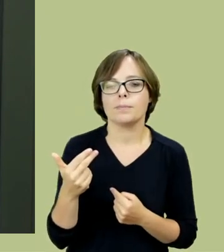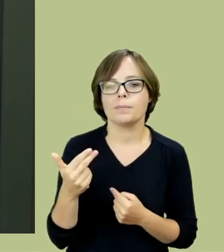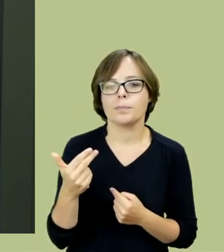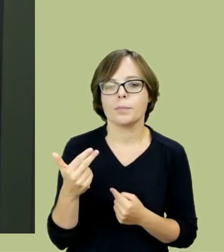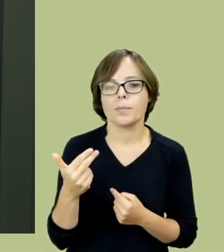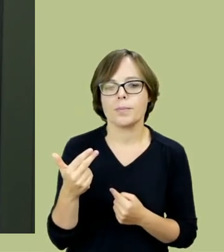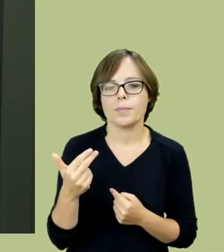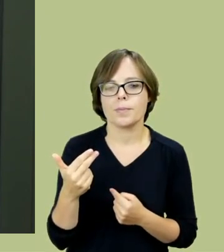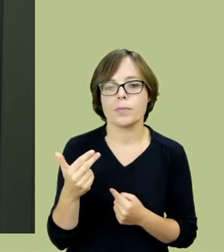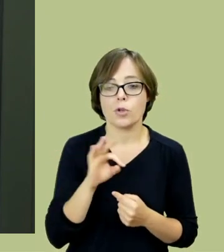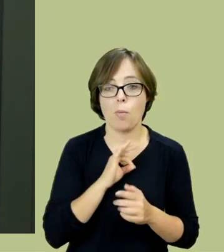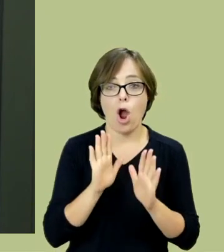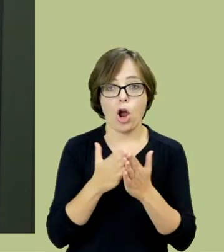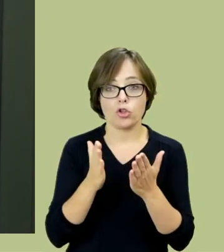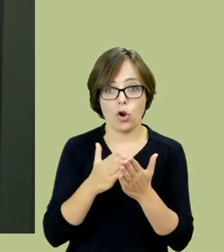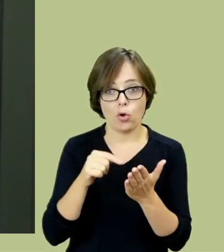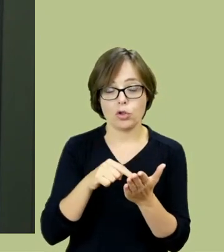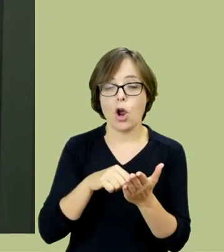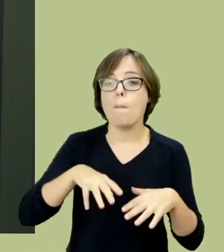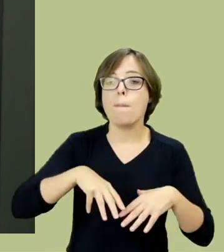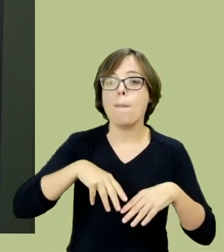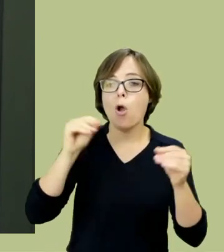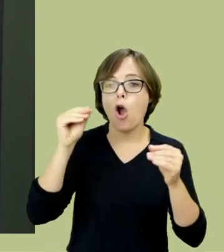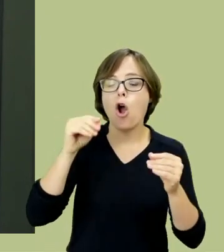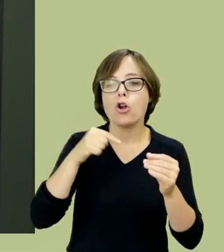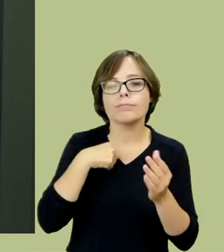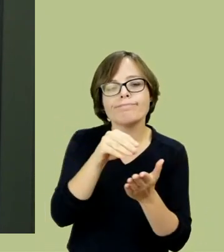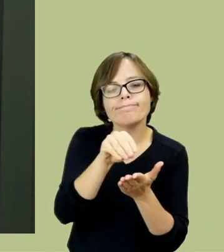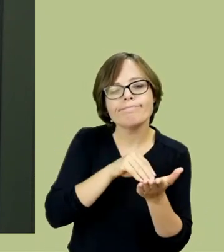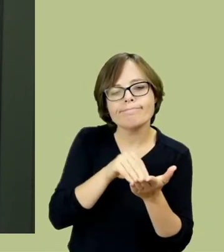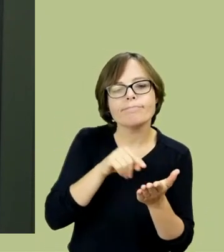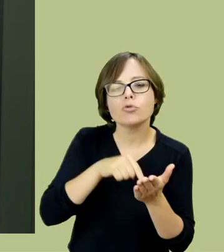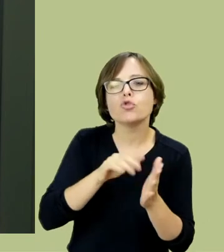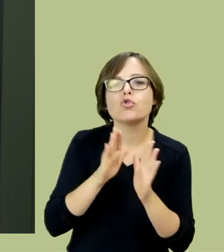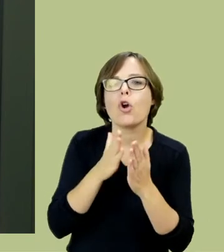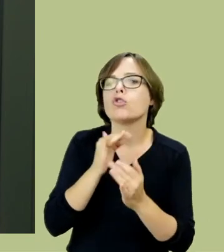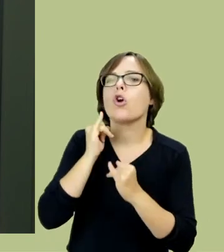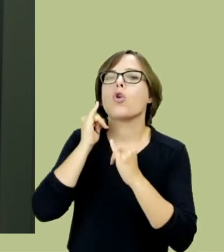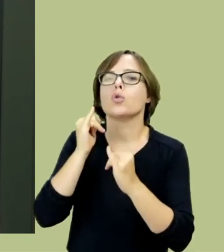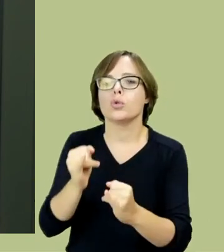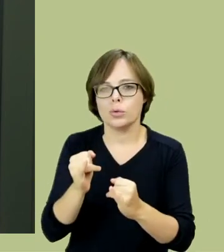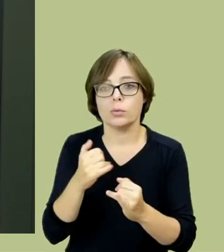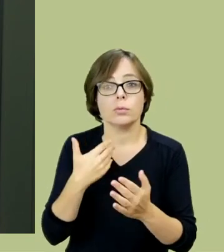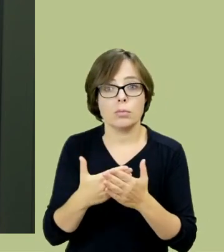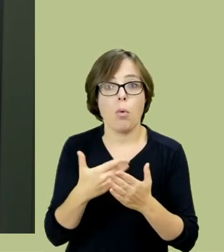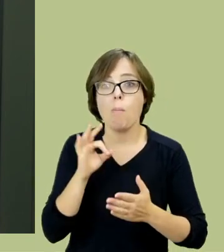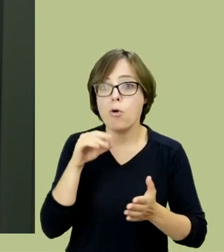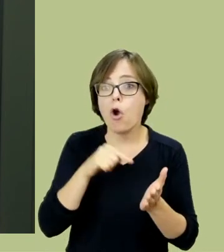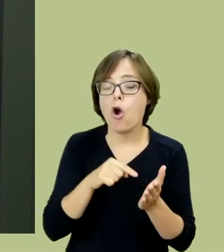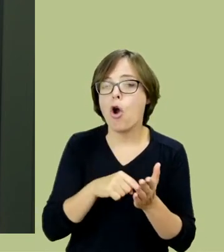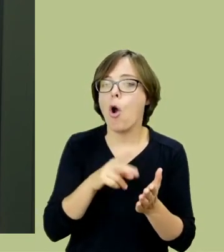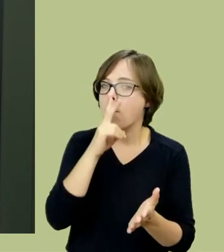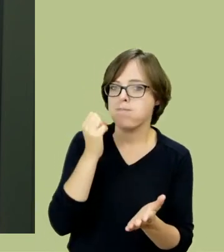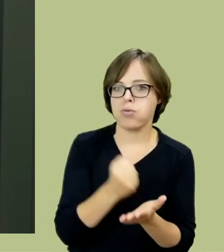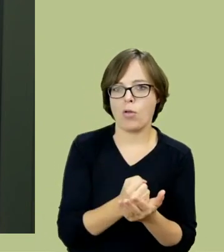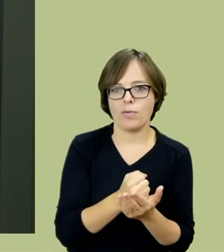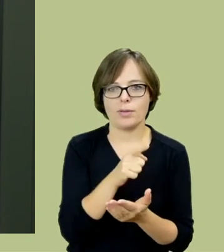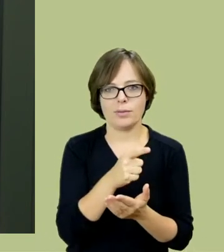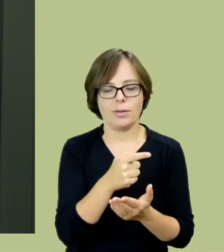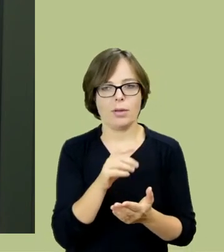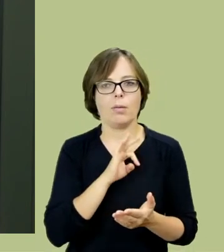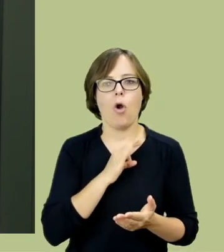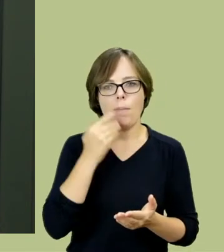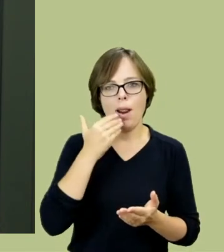jaką zaczęłam swoją książkę, bo wydaje mi się, że jest jakby potwierdzeniem i rozwinięciem tematu